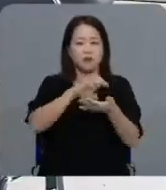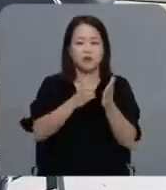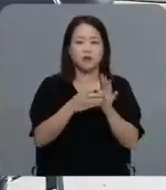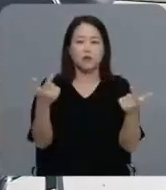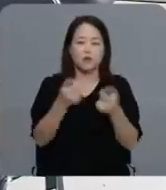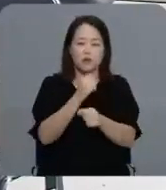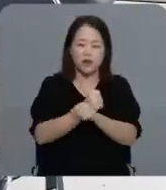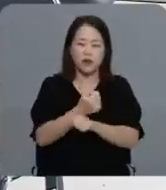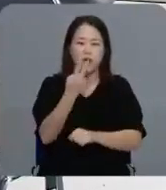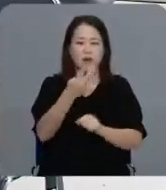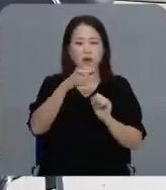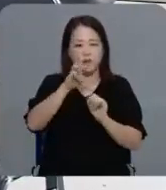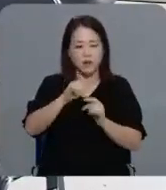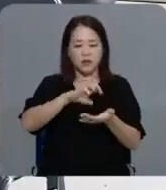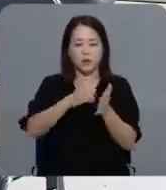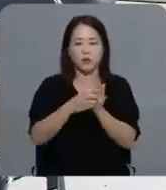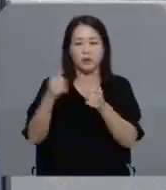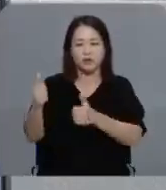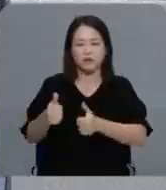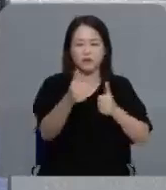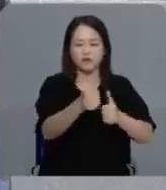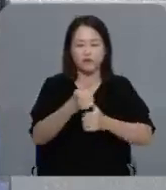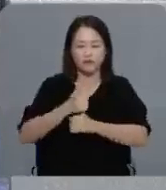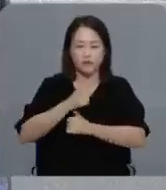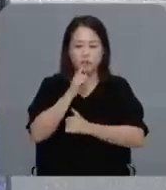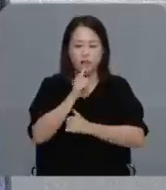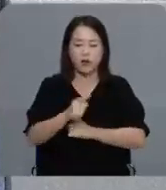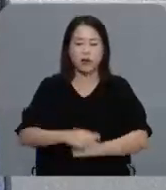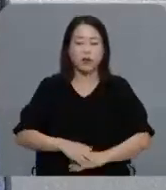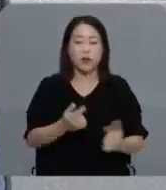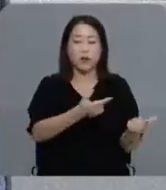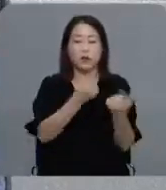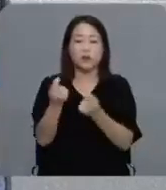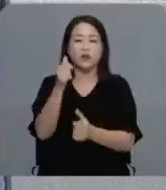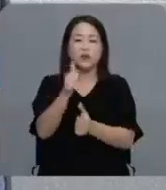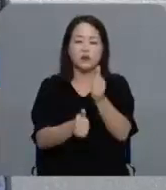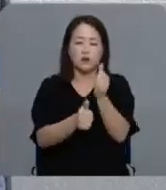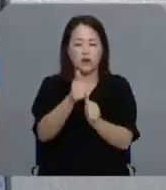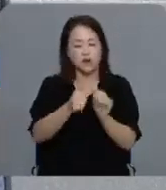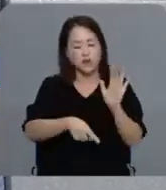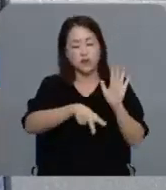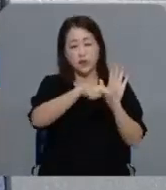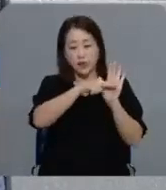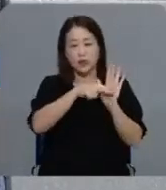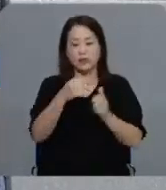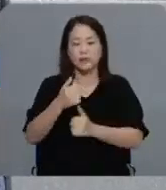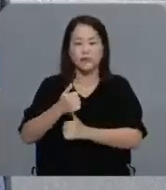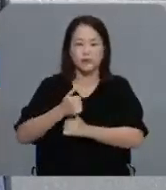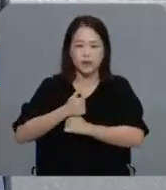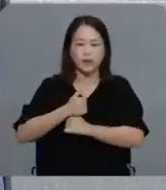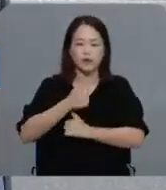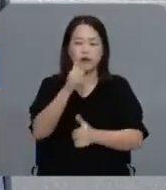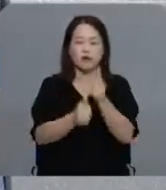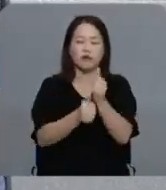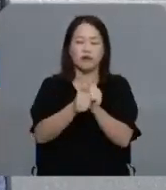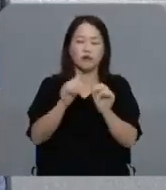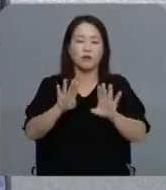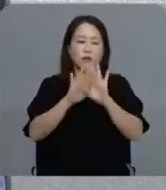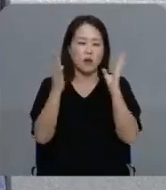등 2단계 수칙에 따라 치릅니다. 모든 경기는 2단계 준해서 경기를 치르게 돼